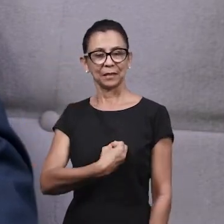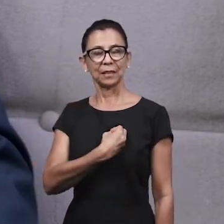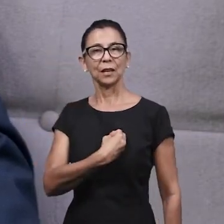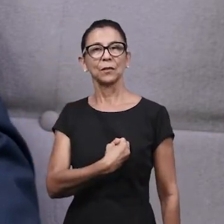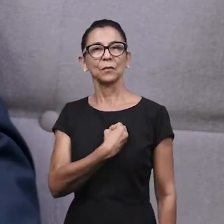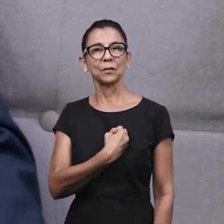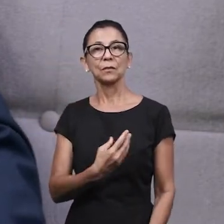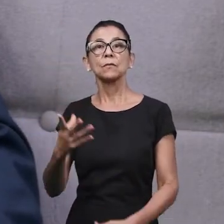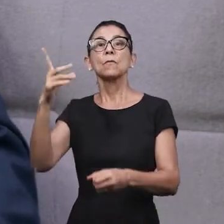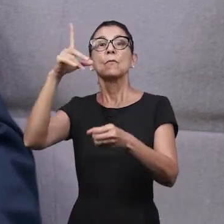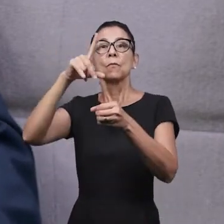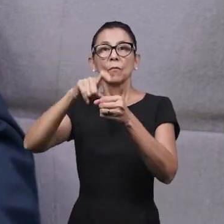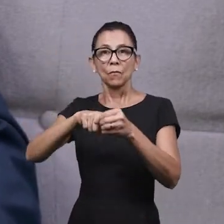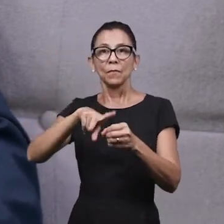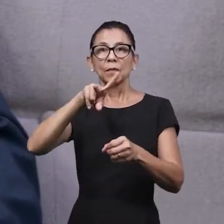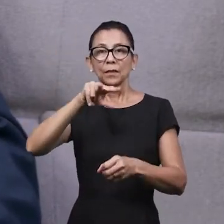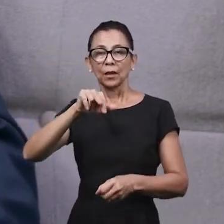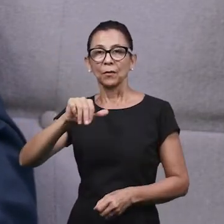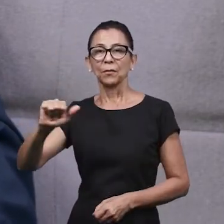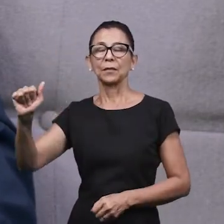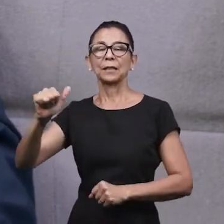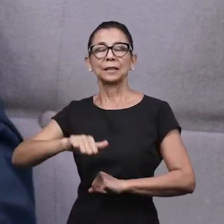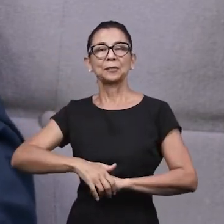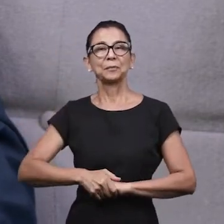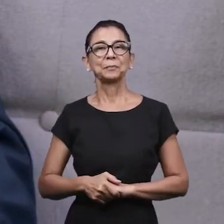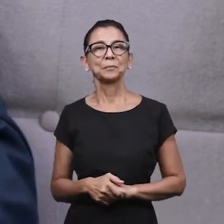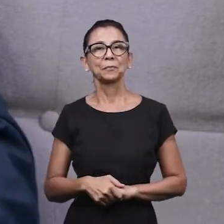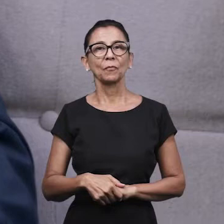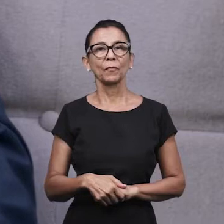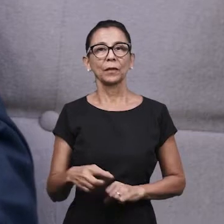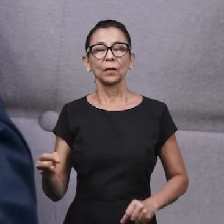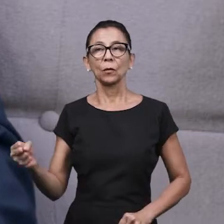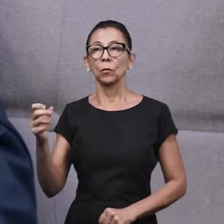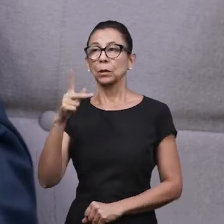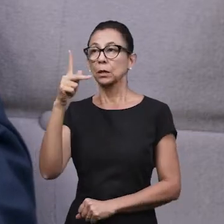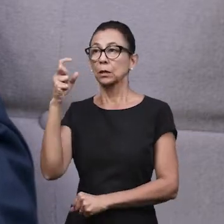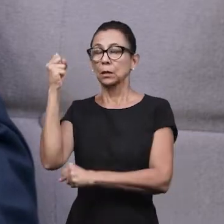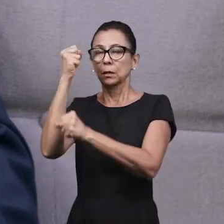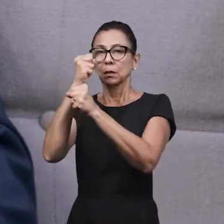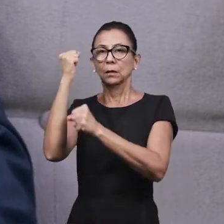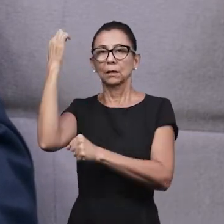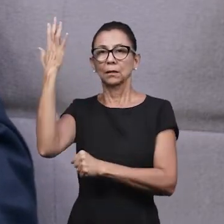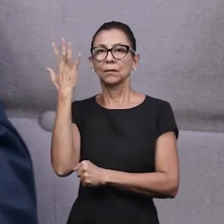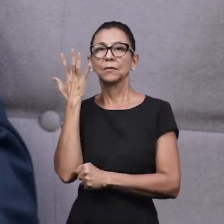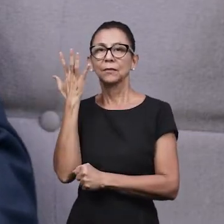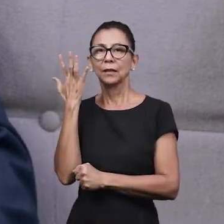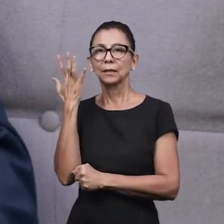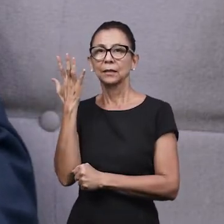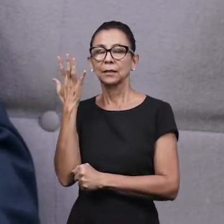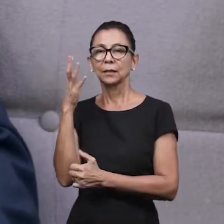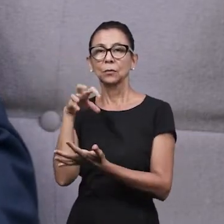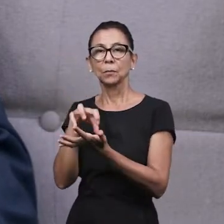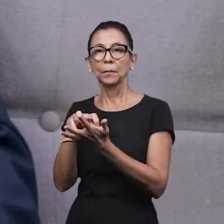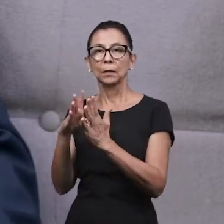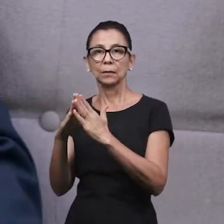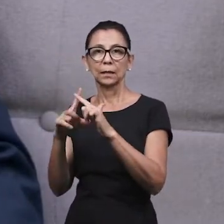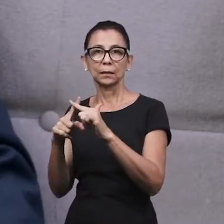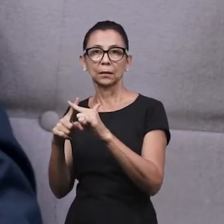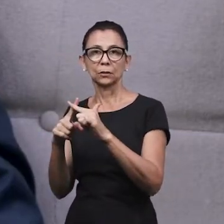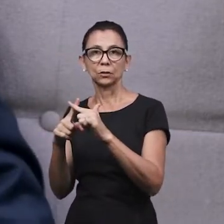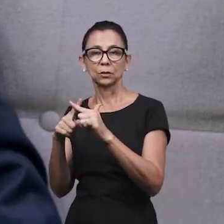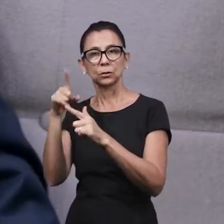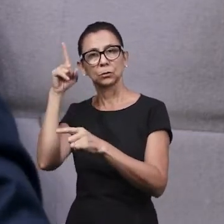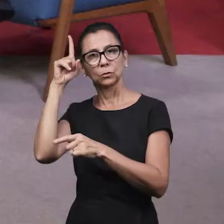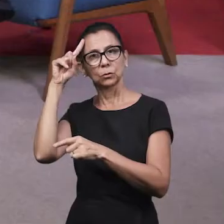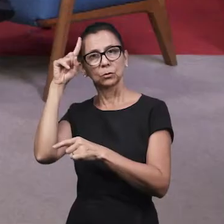de manière puissante au milieu de l'Église tous les jours. Amen. Gloire à Dieu. Très bien. Nous arrivons à la